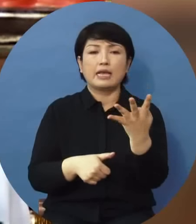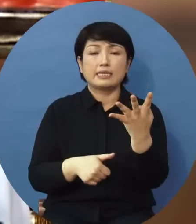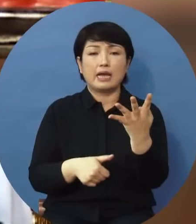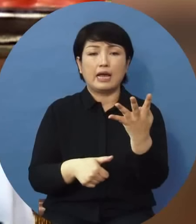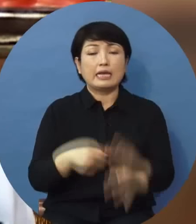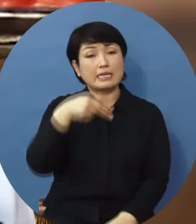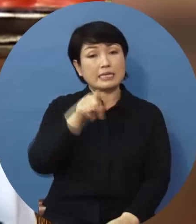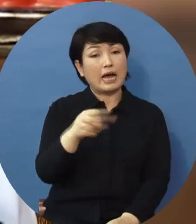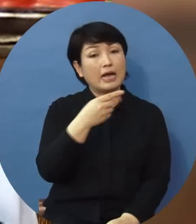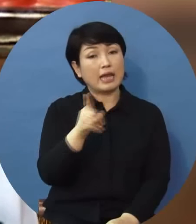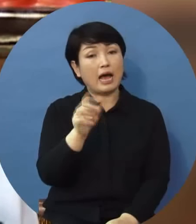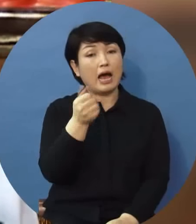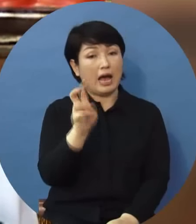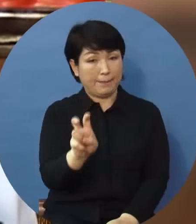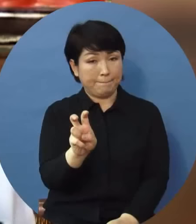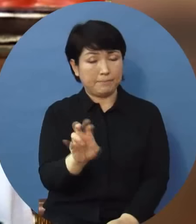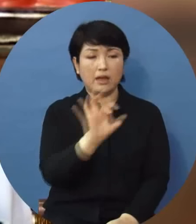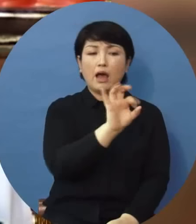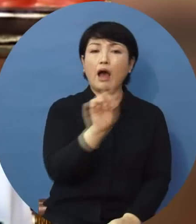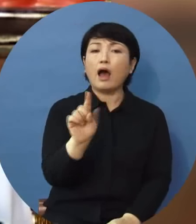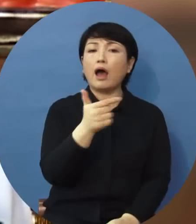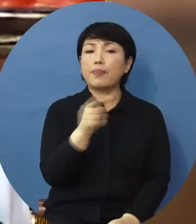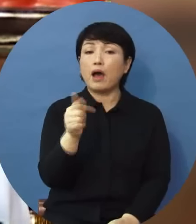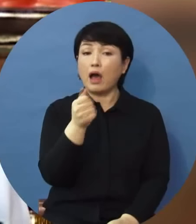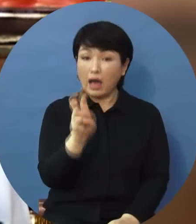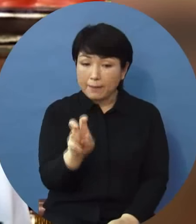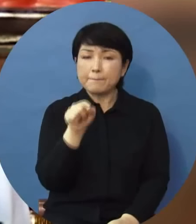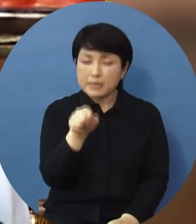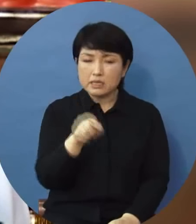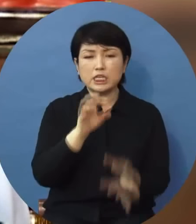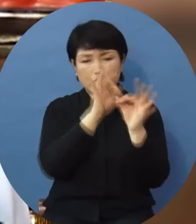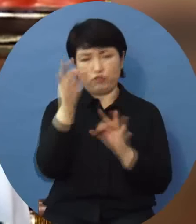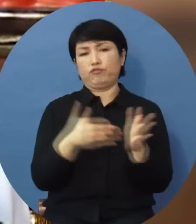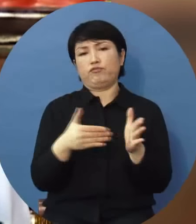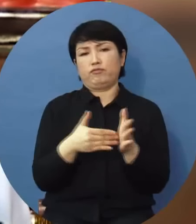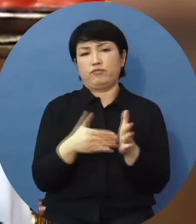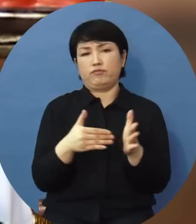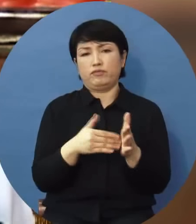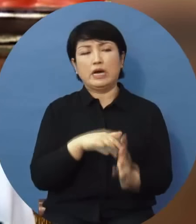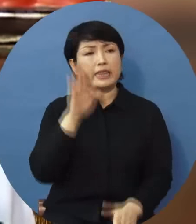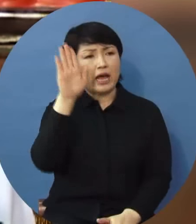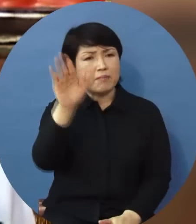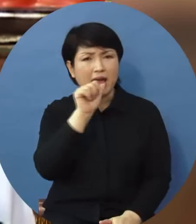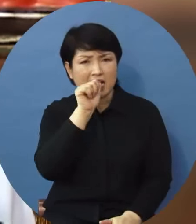사다함이고 아나함이라 그러면 이번 이 실수로 이제 끝이다. 다시는